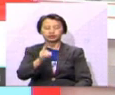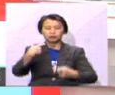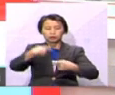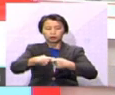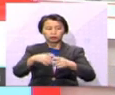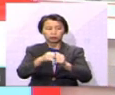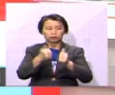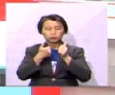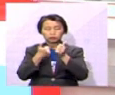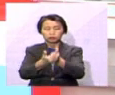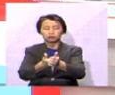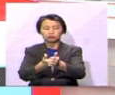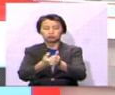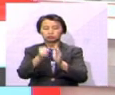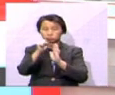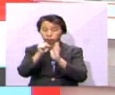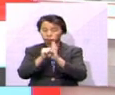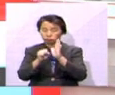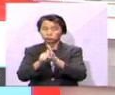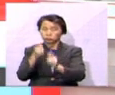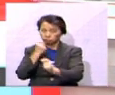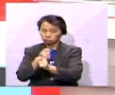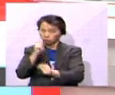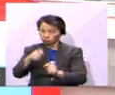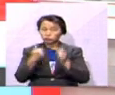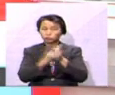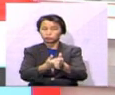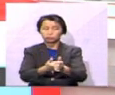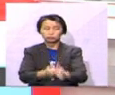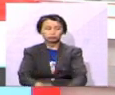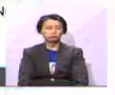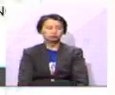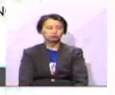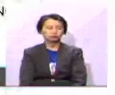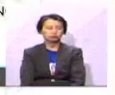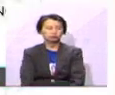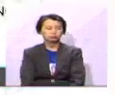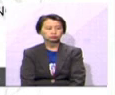dan mengikut spesifikasi yang ditetapkan.